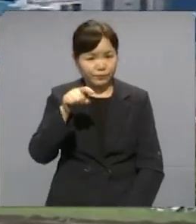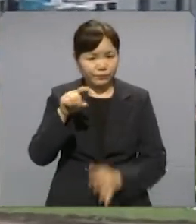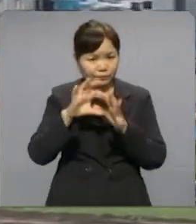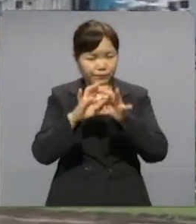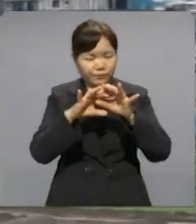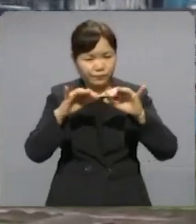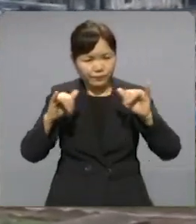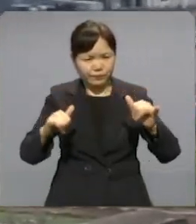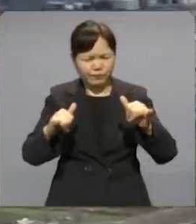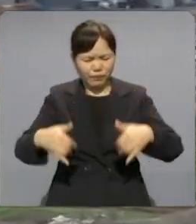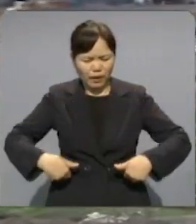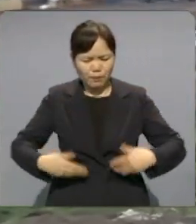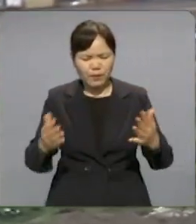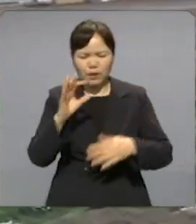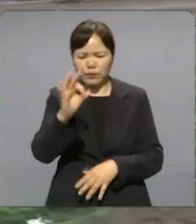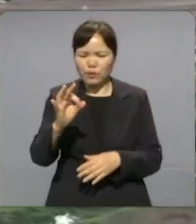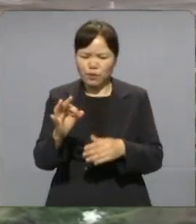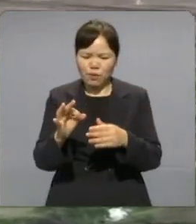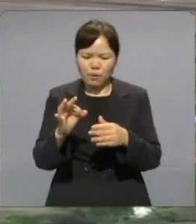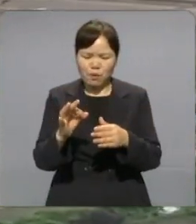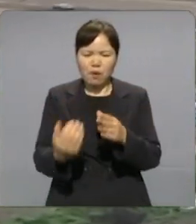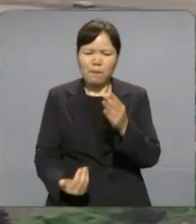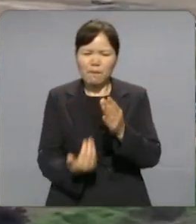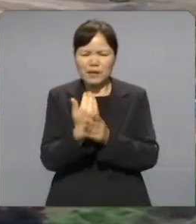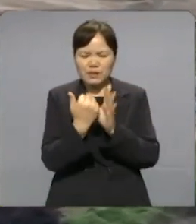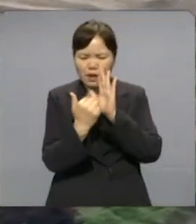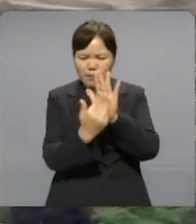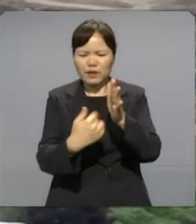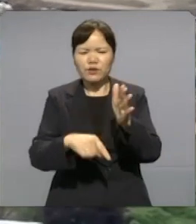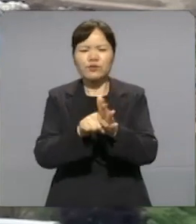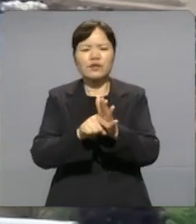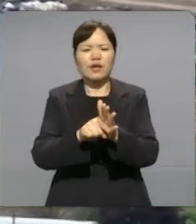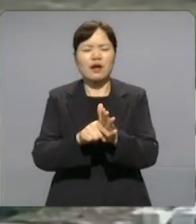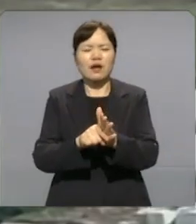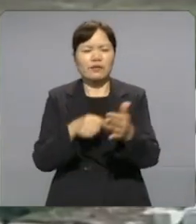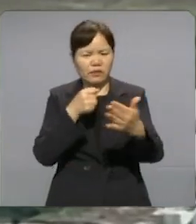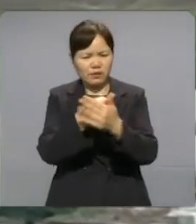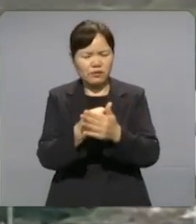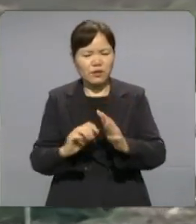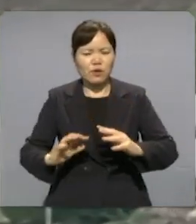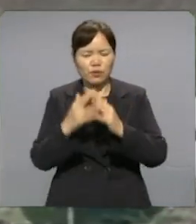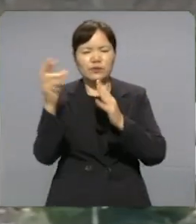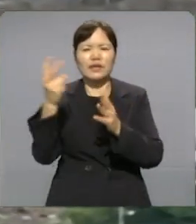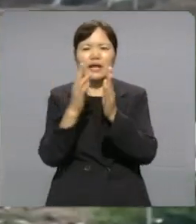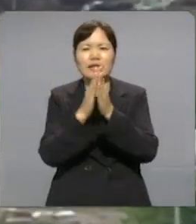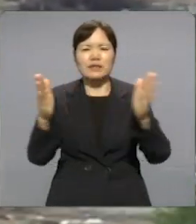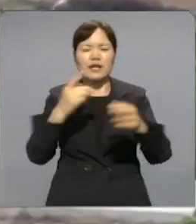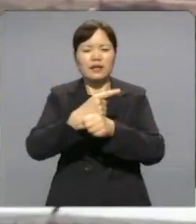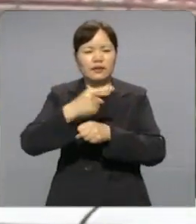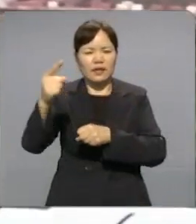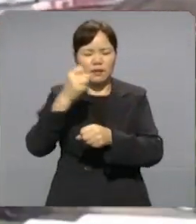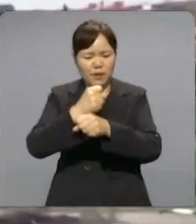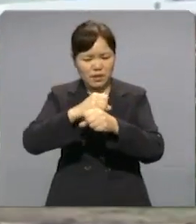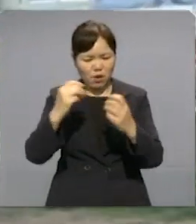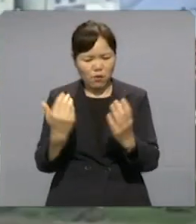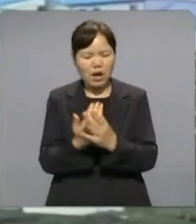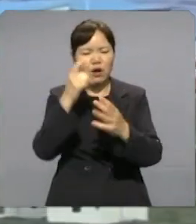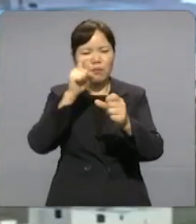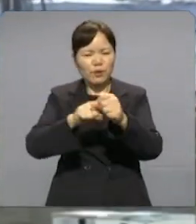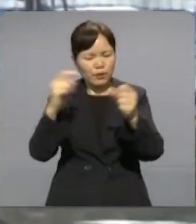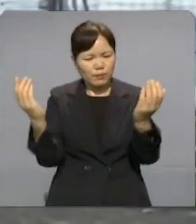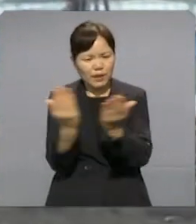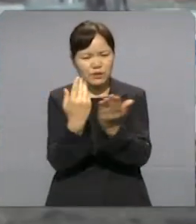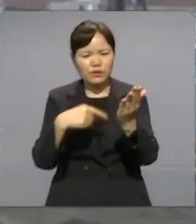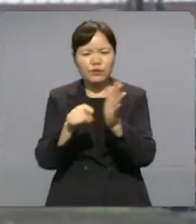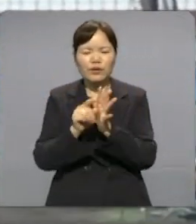관계자는 불필요한 비용 발생 등을 억제하기 위한 결정으로 공사가 재개되면 내년 완공 목표에 맞출 수 있도록